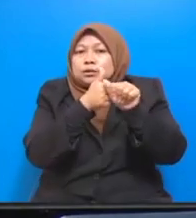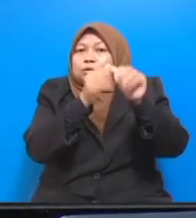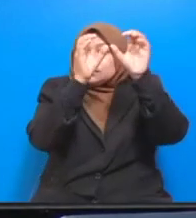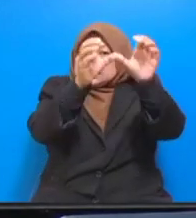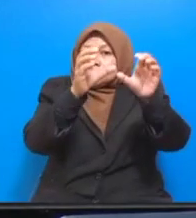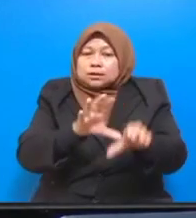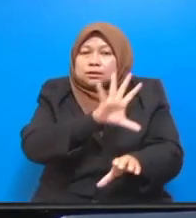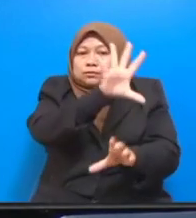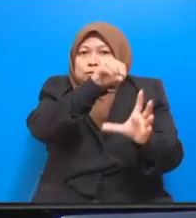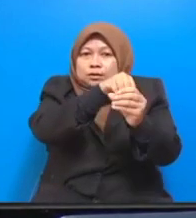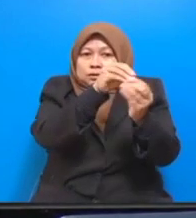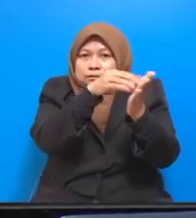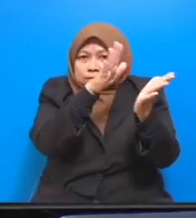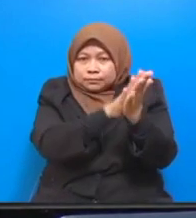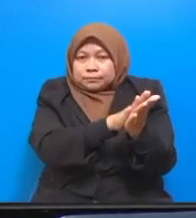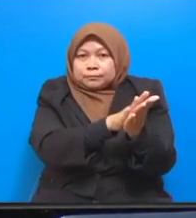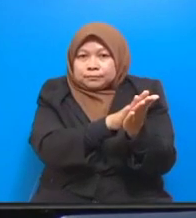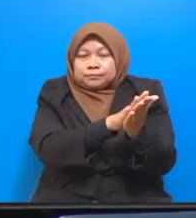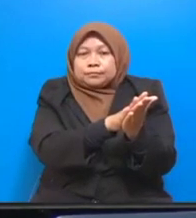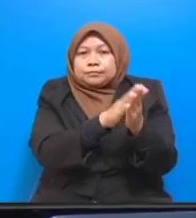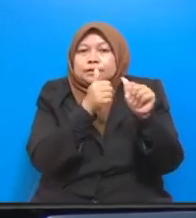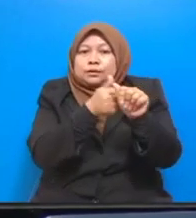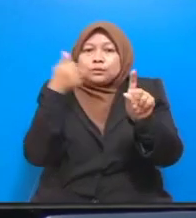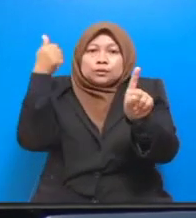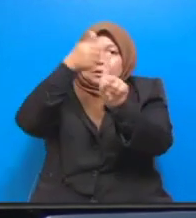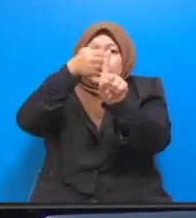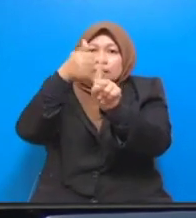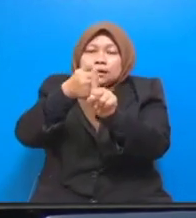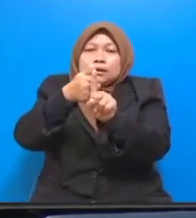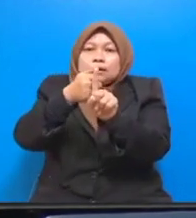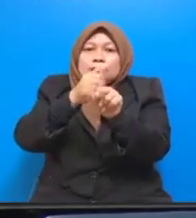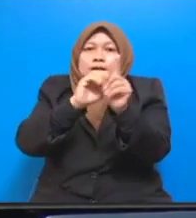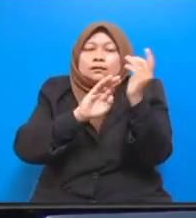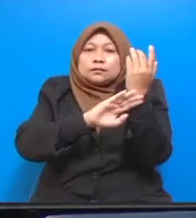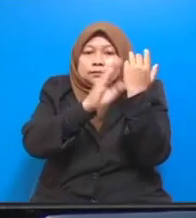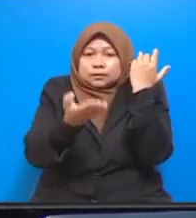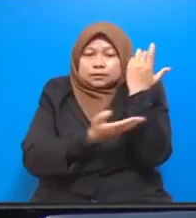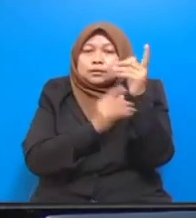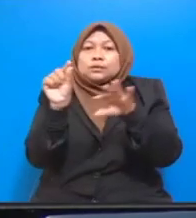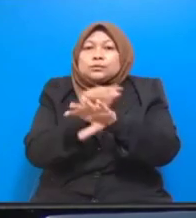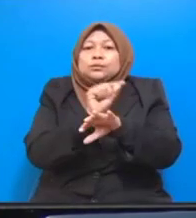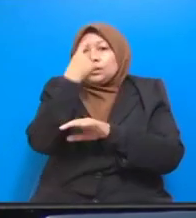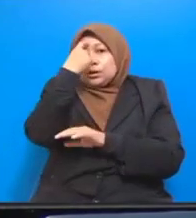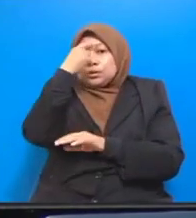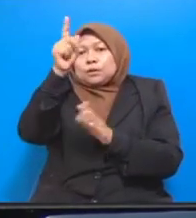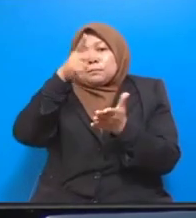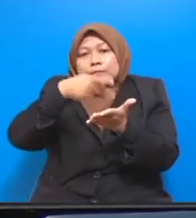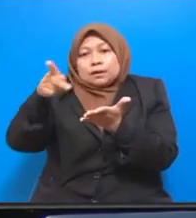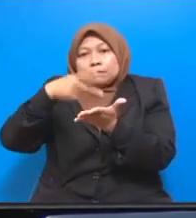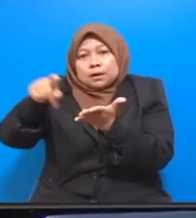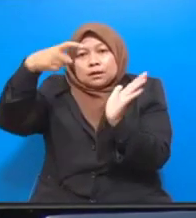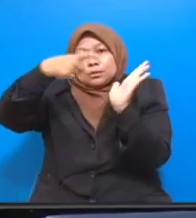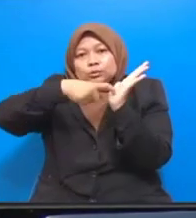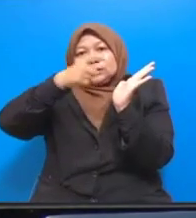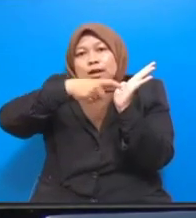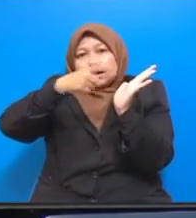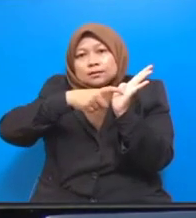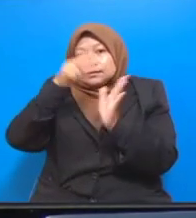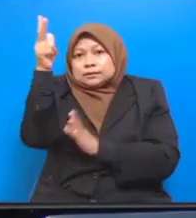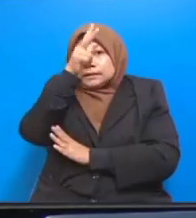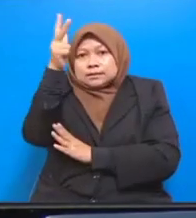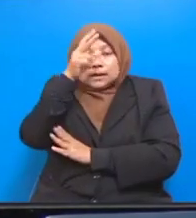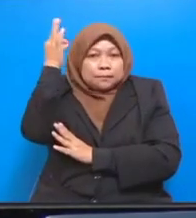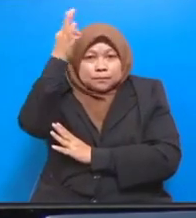yang termaktub di dalam arahan amanahnya yaitu akan digunakan untuk pembayaran hutang kerajaan